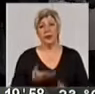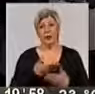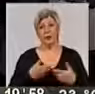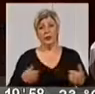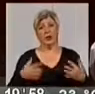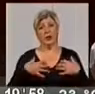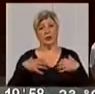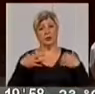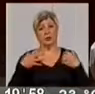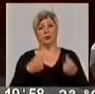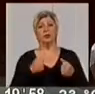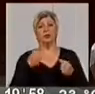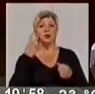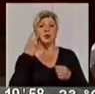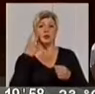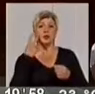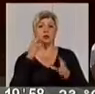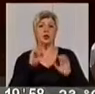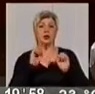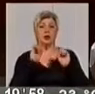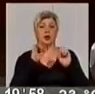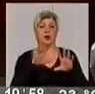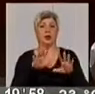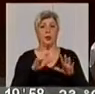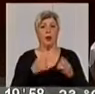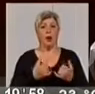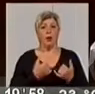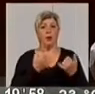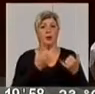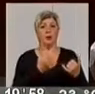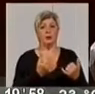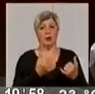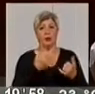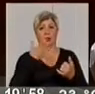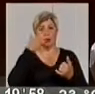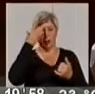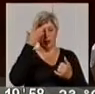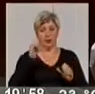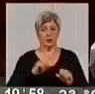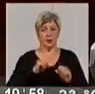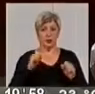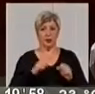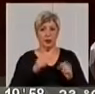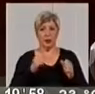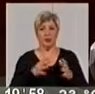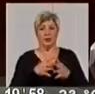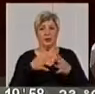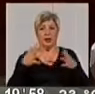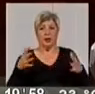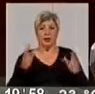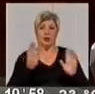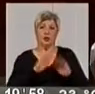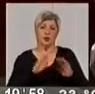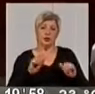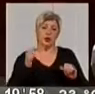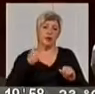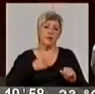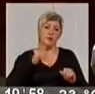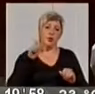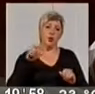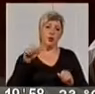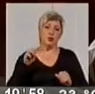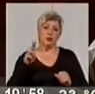завжди надаємо перевагу, скажімо, літом ми стараємося все-таки більше дітей воїнів АТО, більше дітей